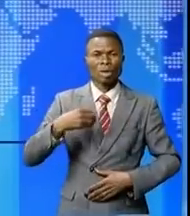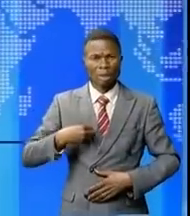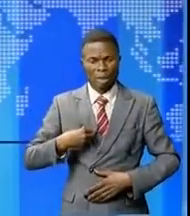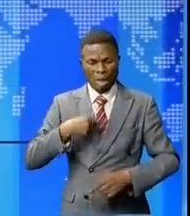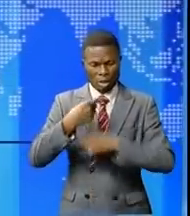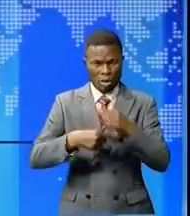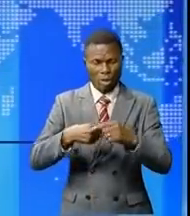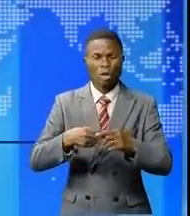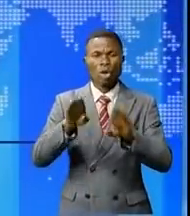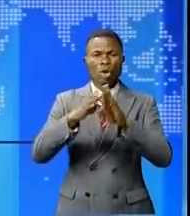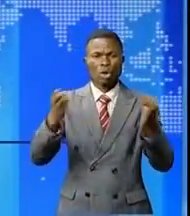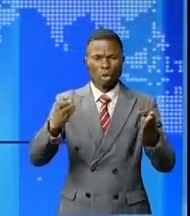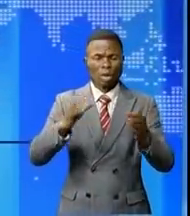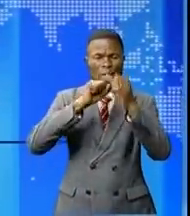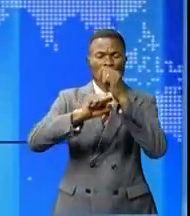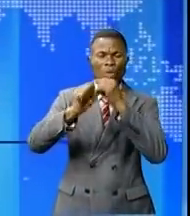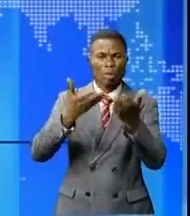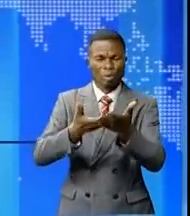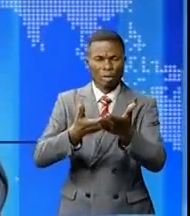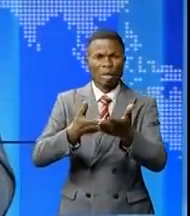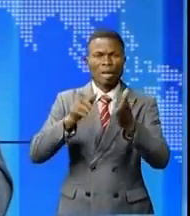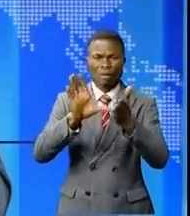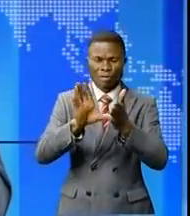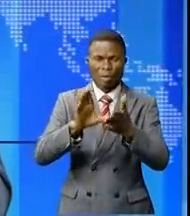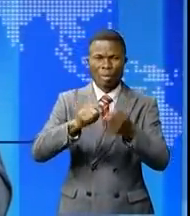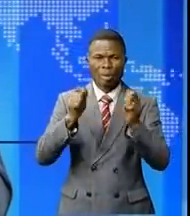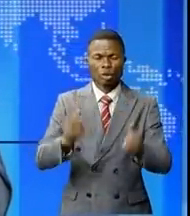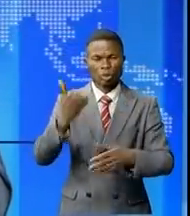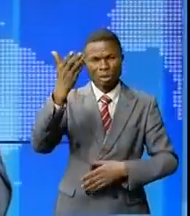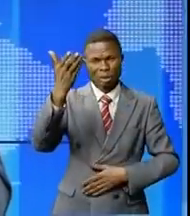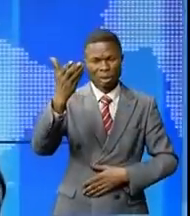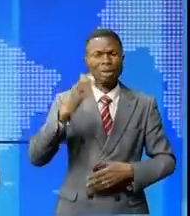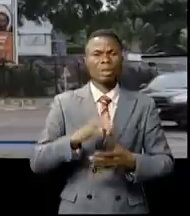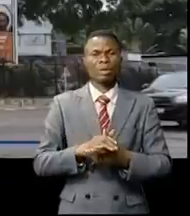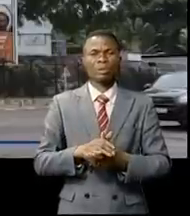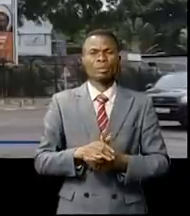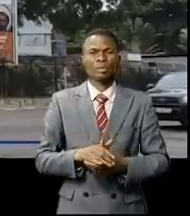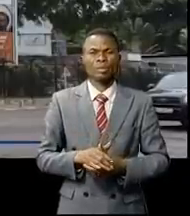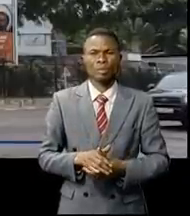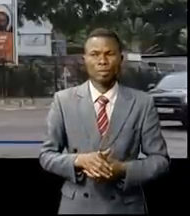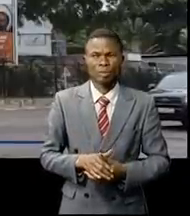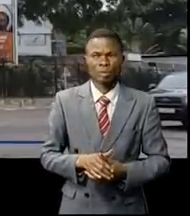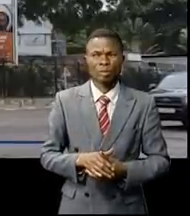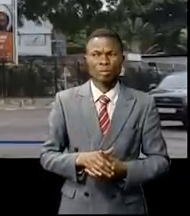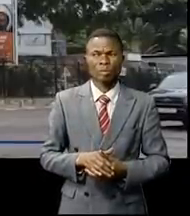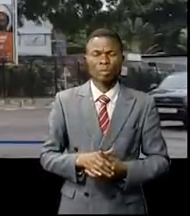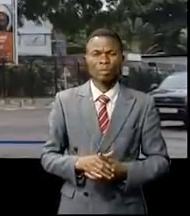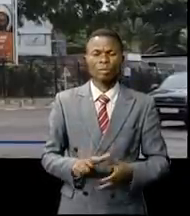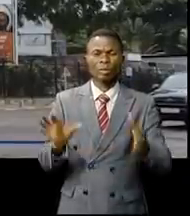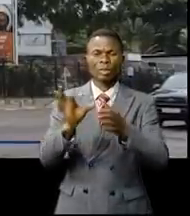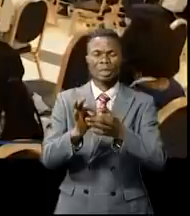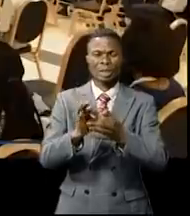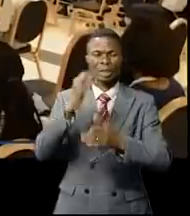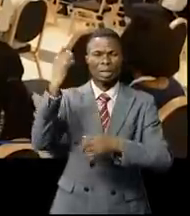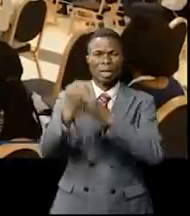procédé au lancement de cette campagne reportage vergigny l'oph mbe l'alliance internationale des femmes